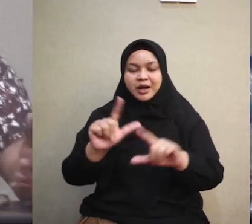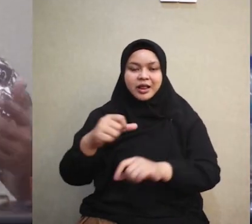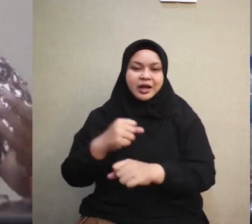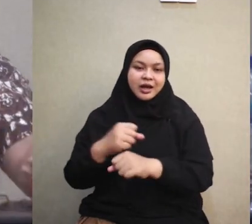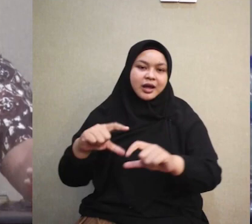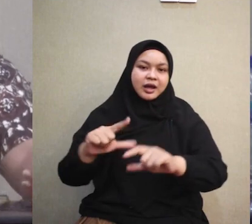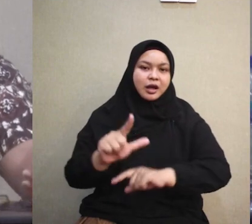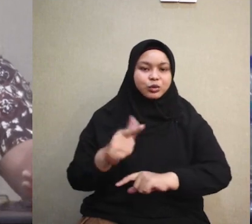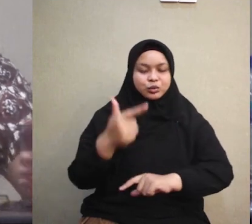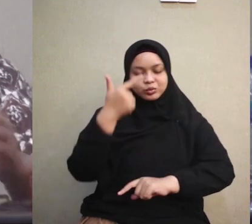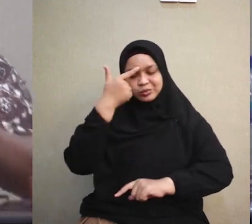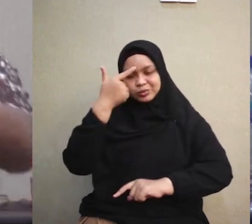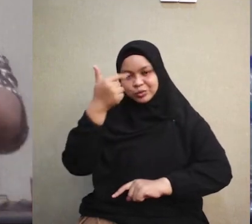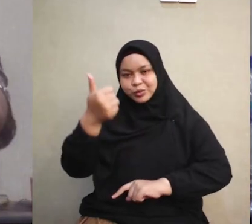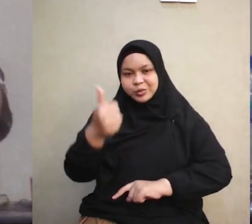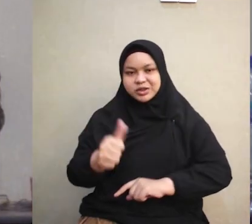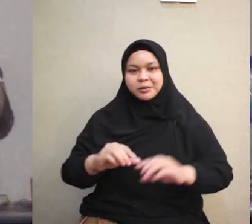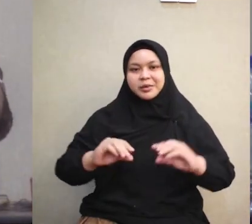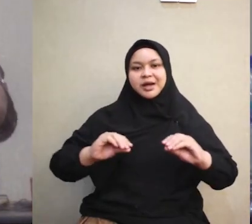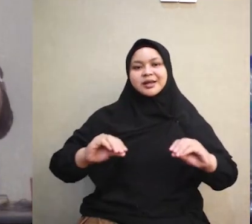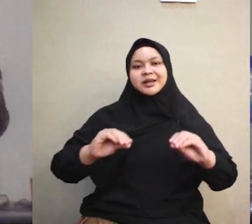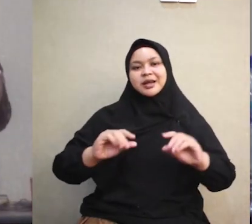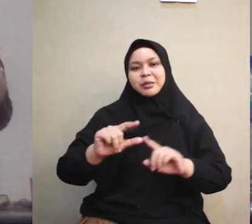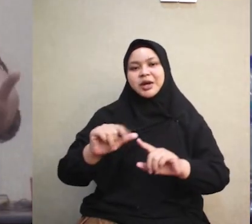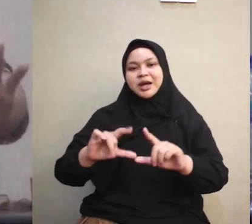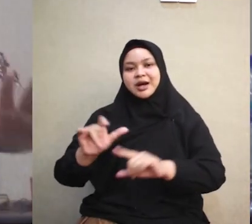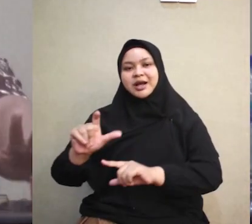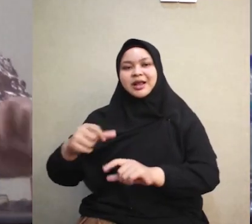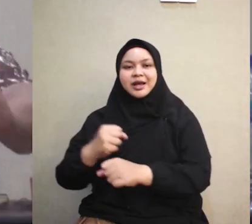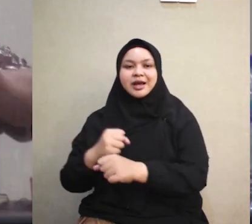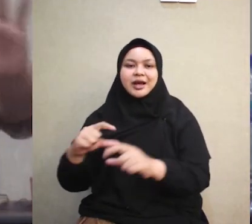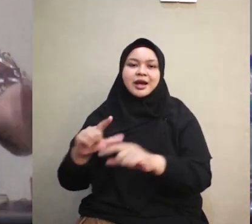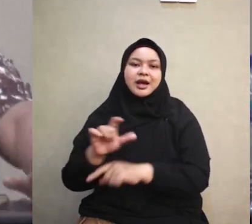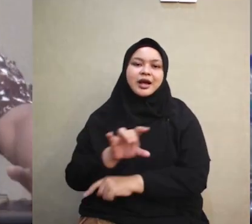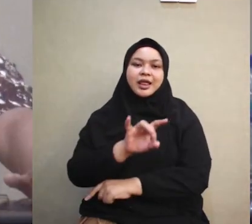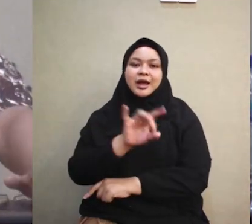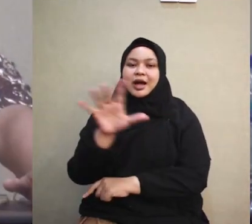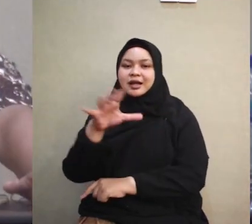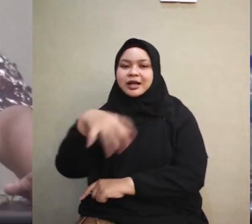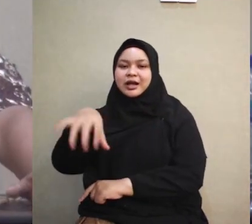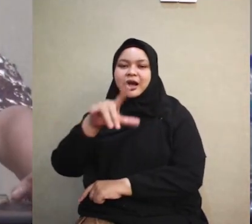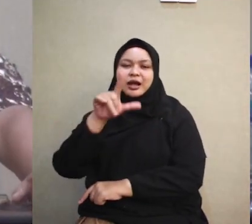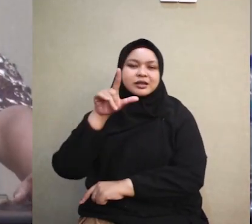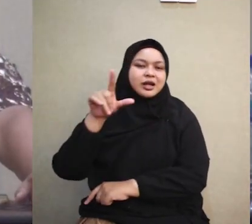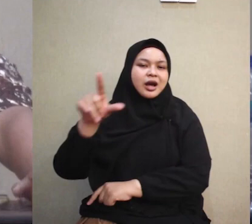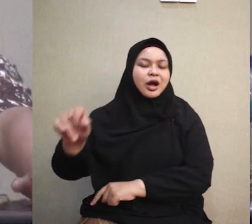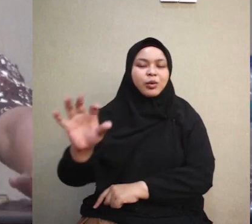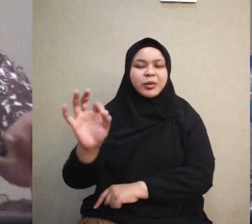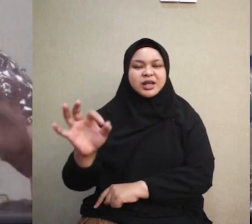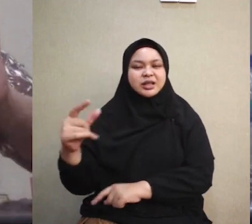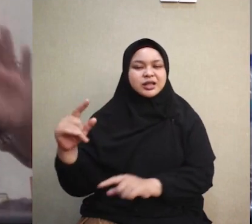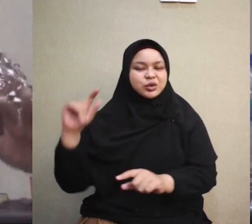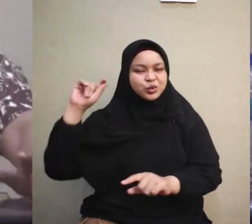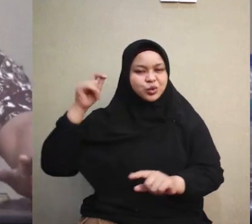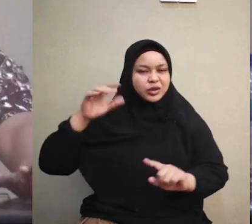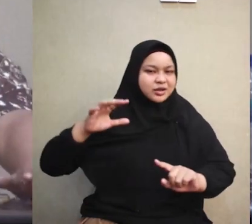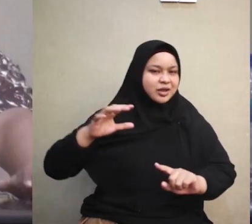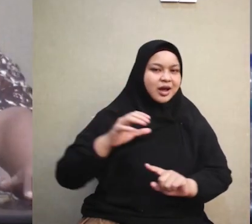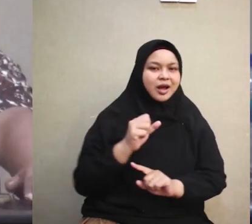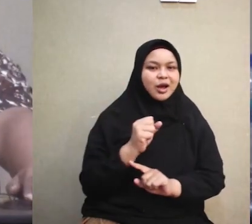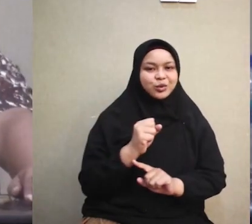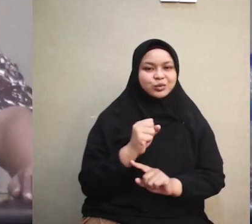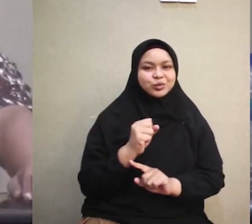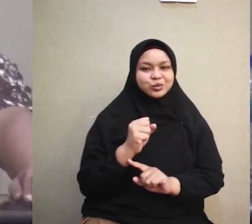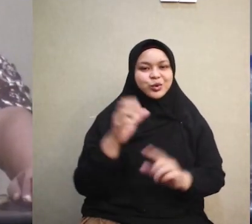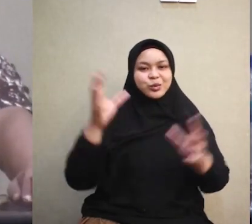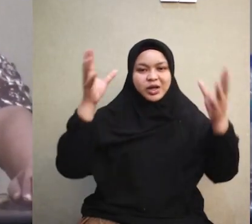yang sudah mumpuni bisa mengajarkan para legal paralel lain di daerah-daerah yang terjauh yang masih terjangkau masih kurang terjangkau oleh